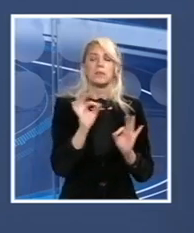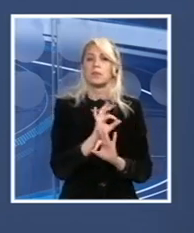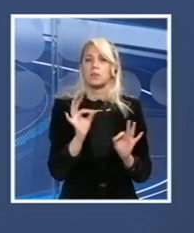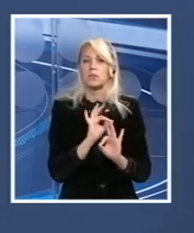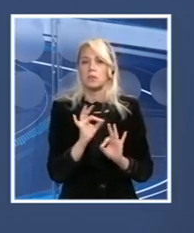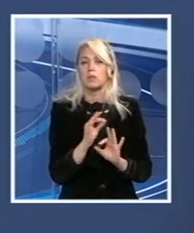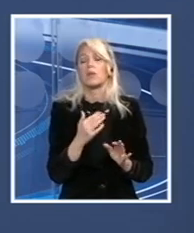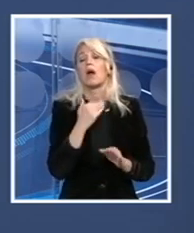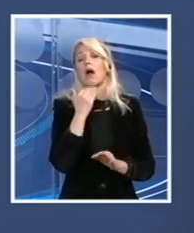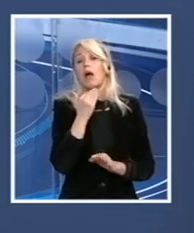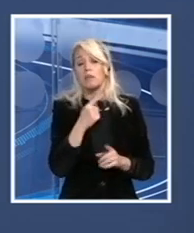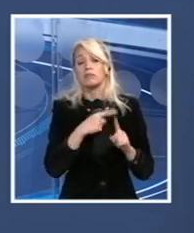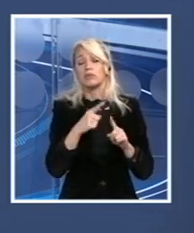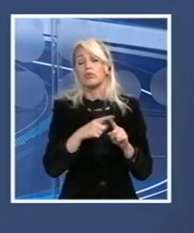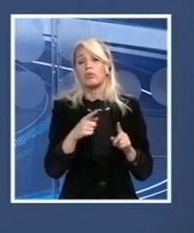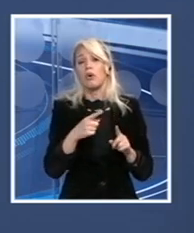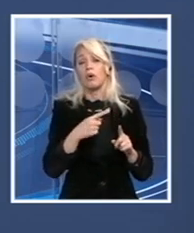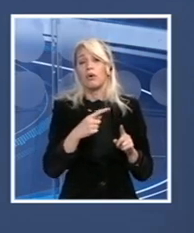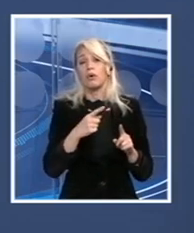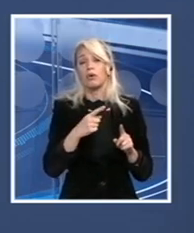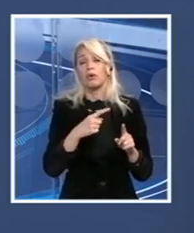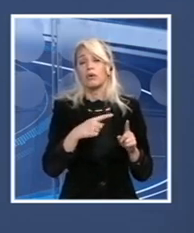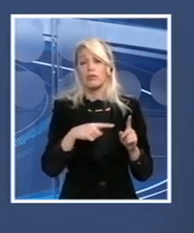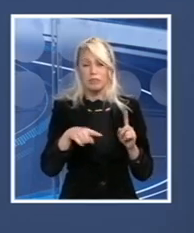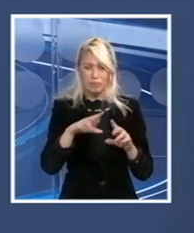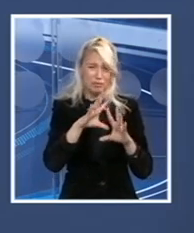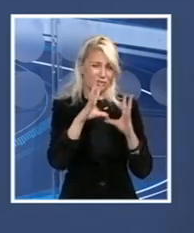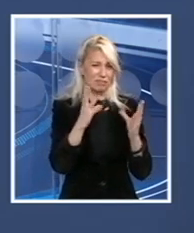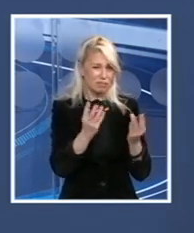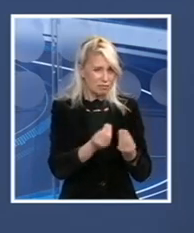su zbog svih prethodno navedenih